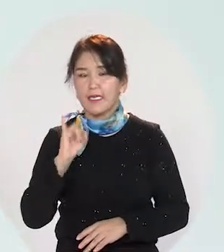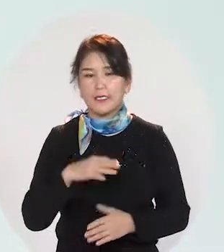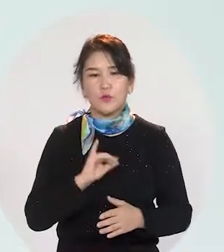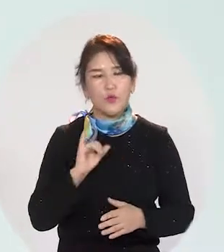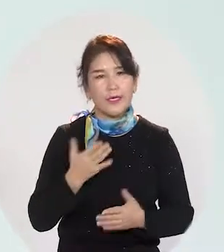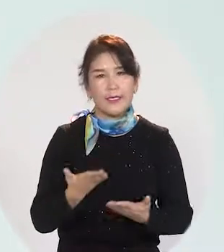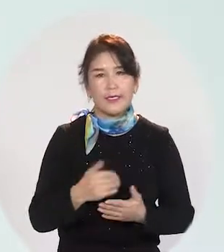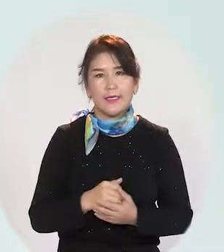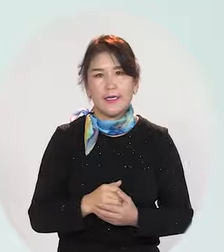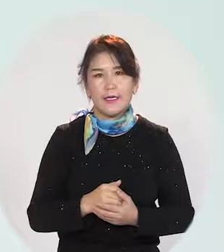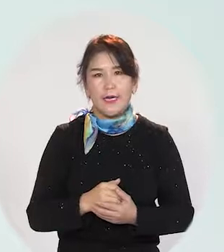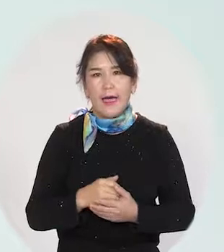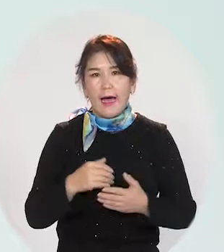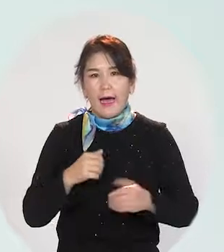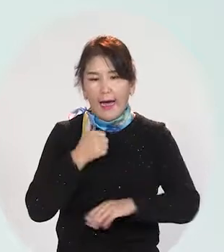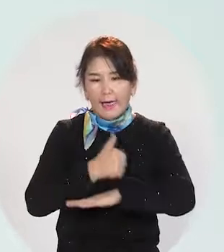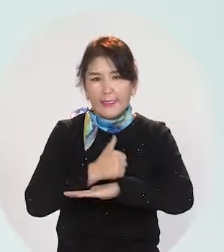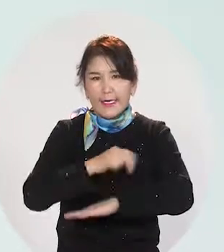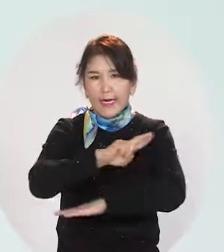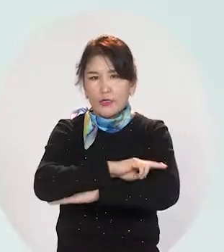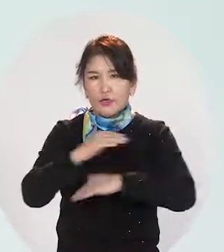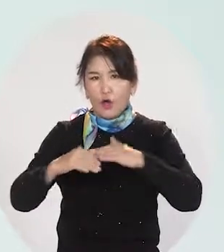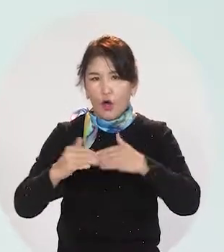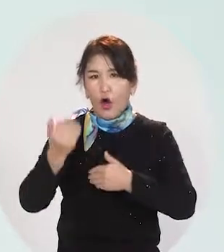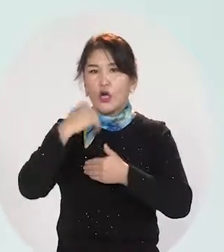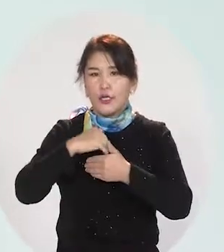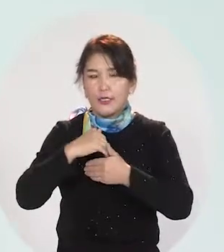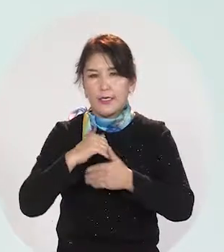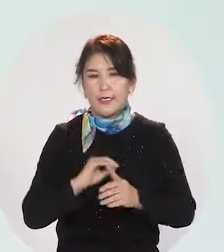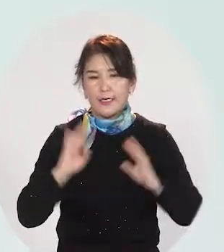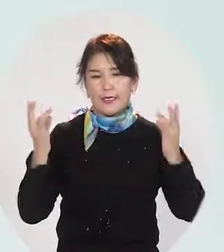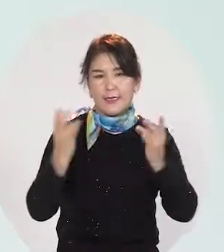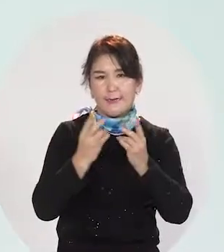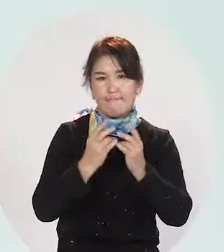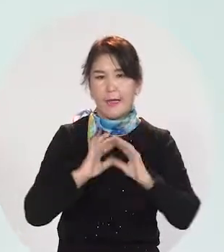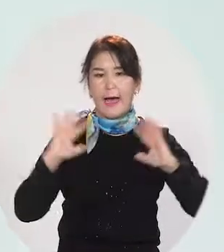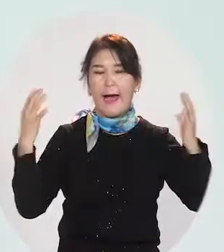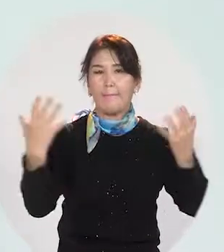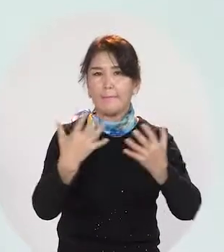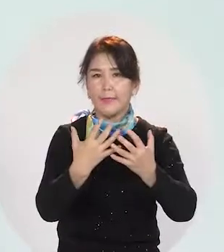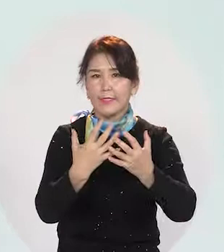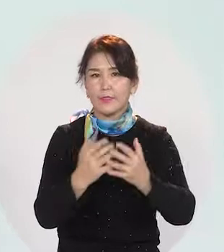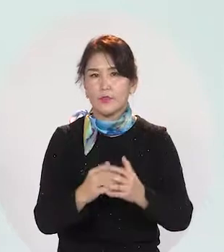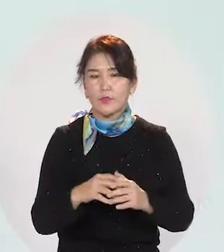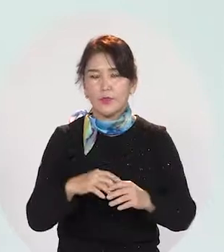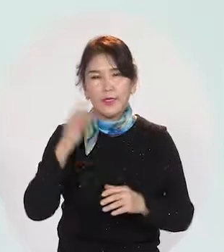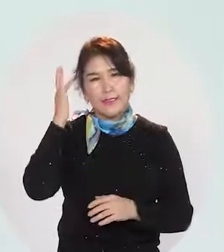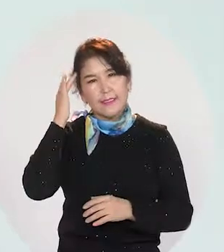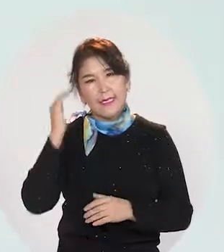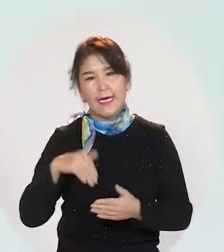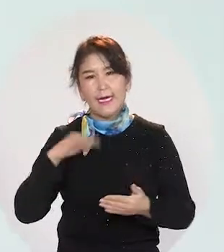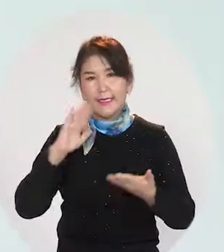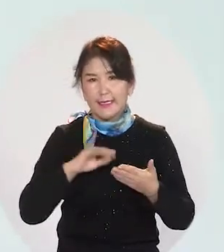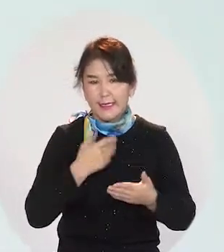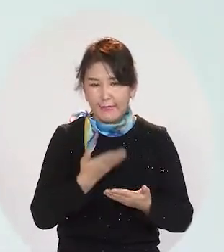ирэхээр илүүтэйгээрээ өргөн хүрээний нийгмийг хамарсан олон зүйлсүүдэд санаагаа тавьж бодож тунгааж эхэлдэг юм чухал нас